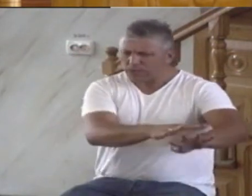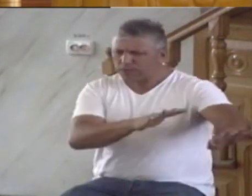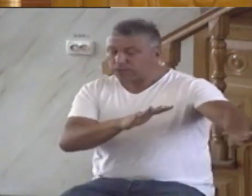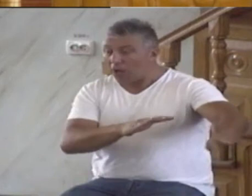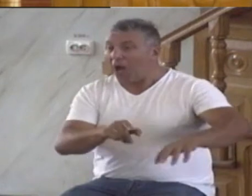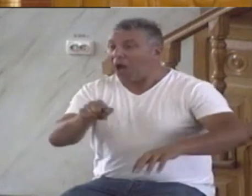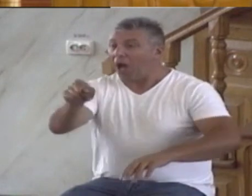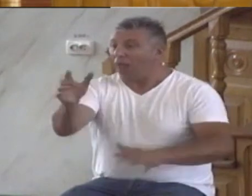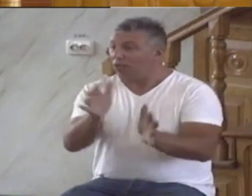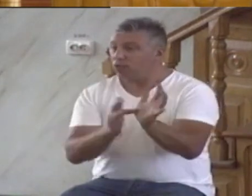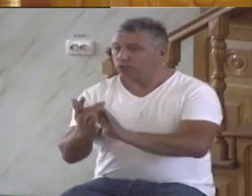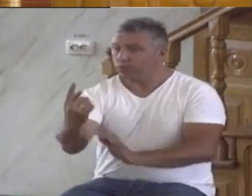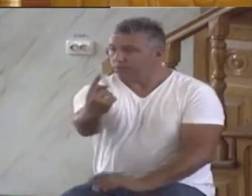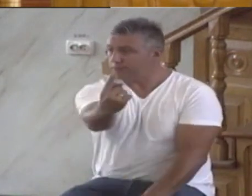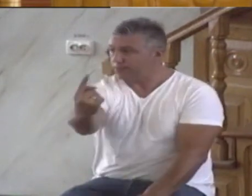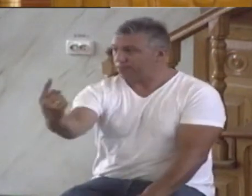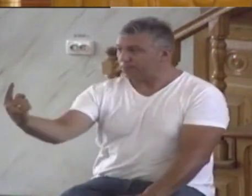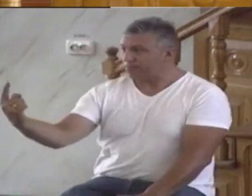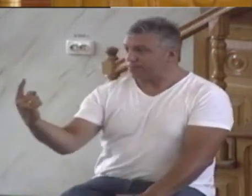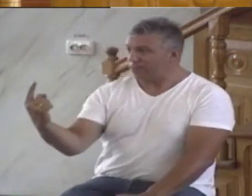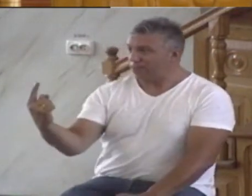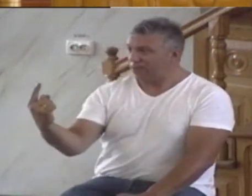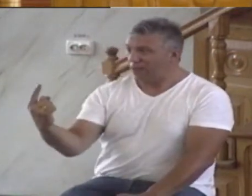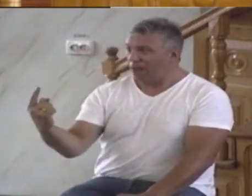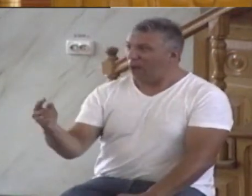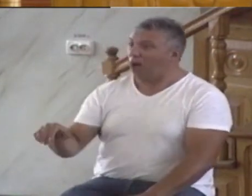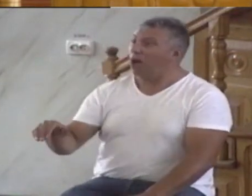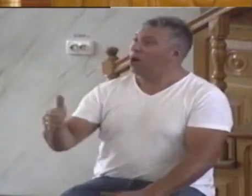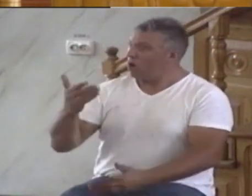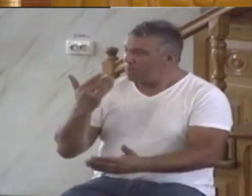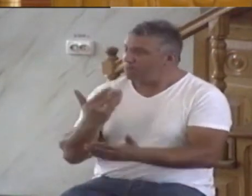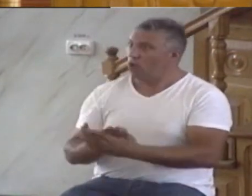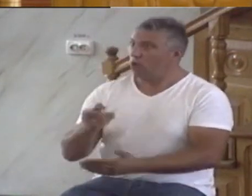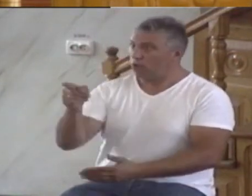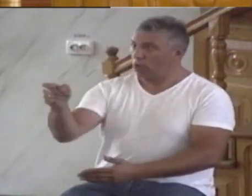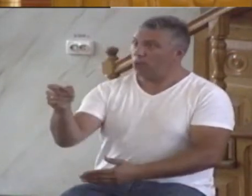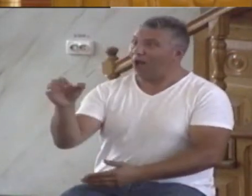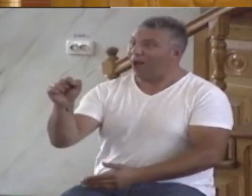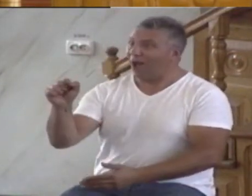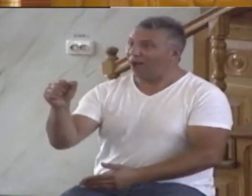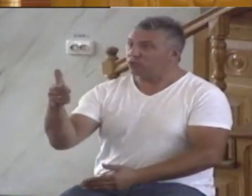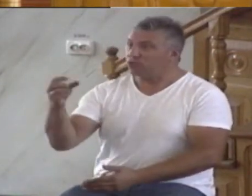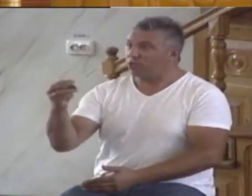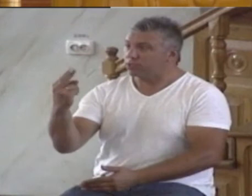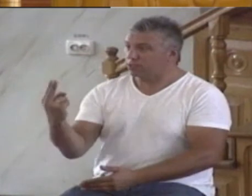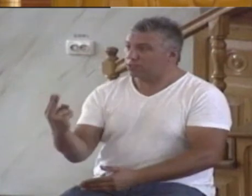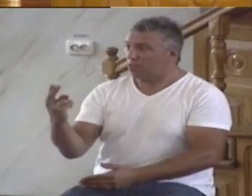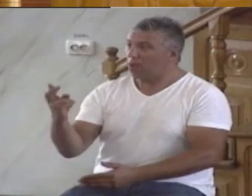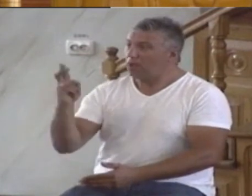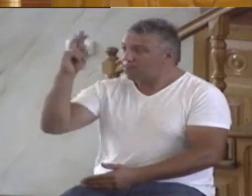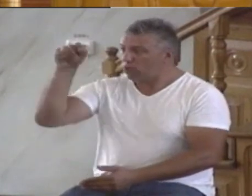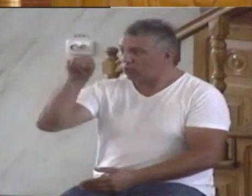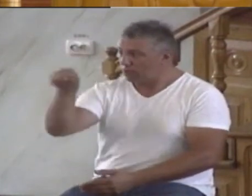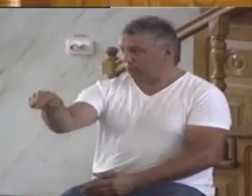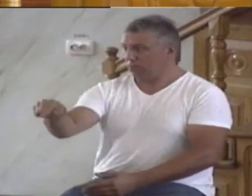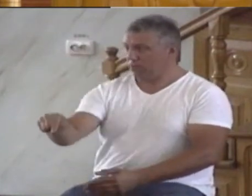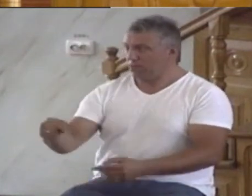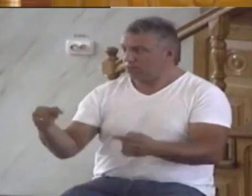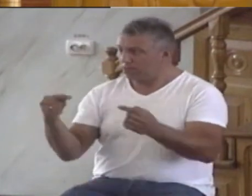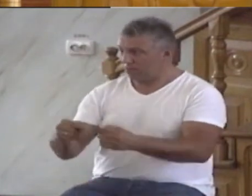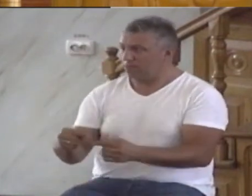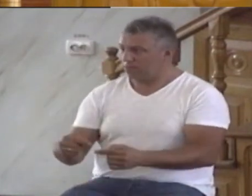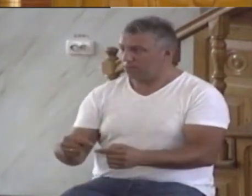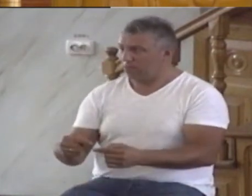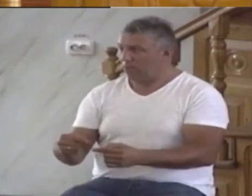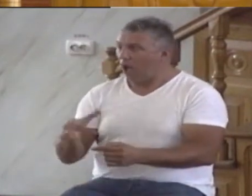Иоанна даже не в том, или не столько в том, что в сомнениях он обратился ко Христу